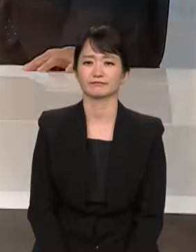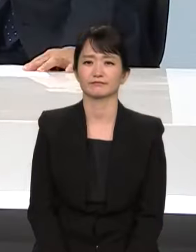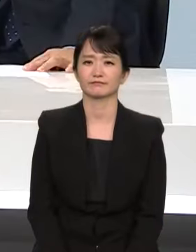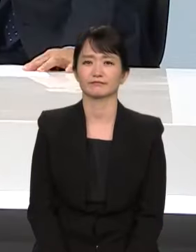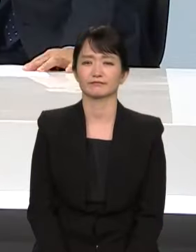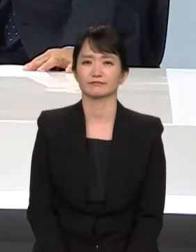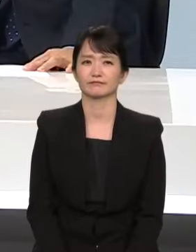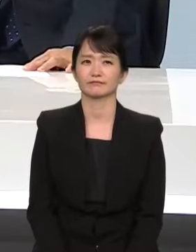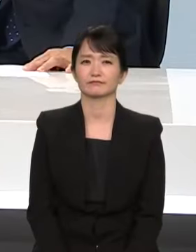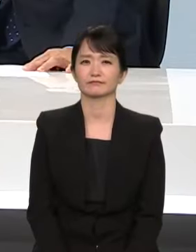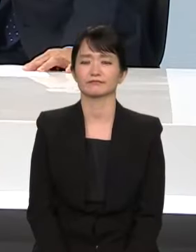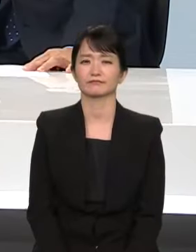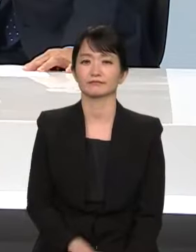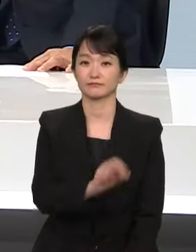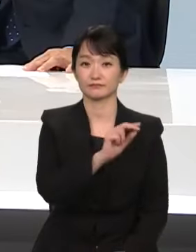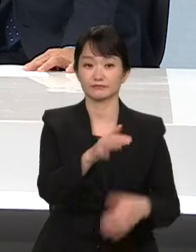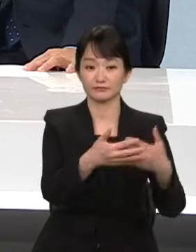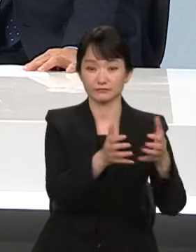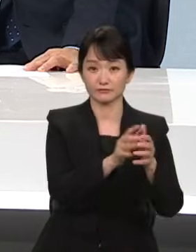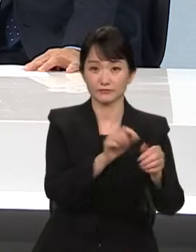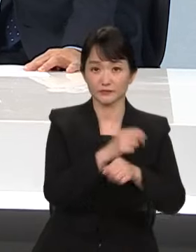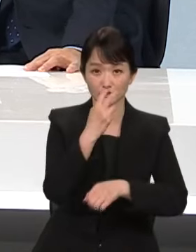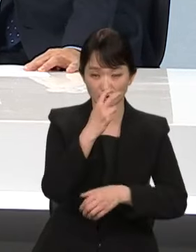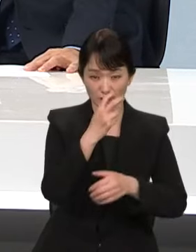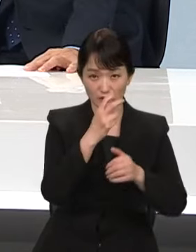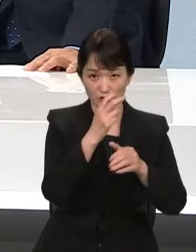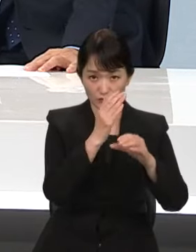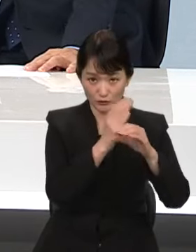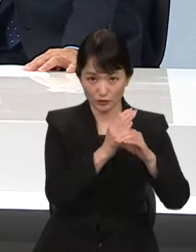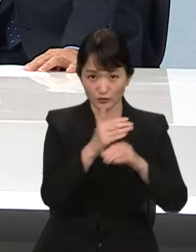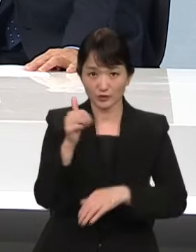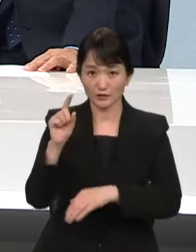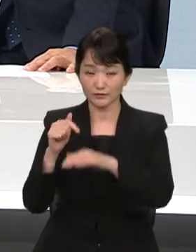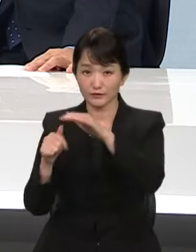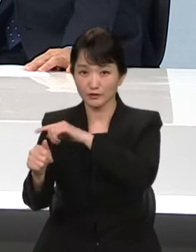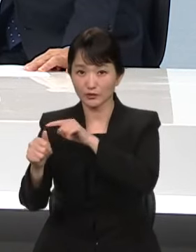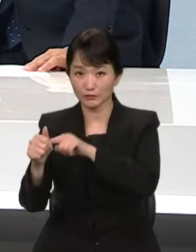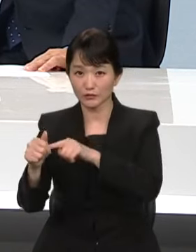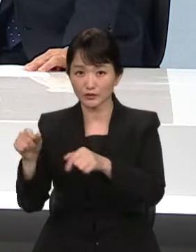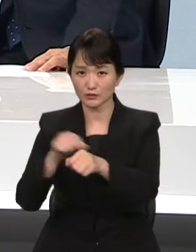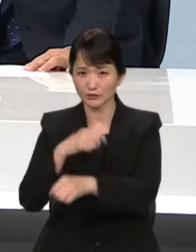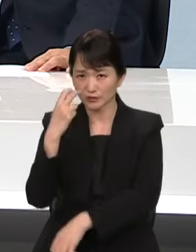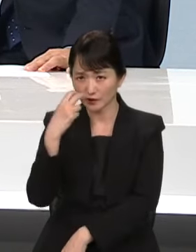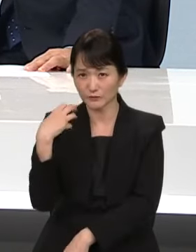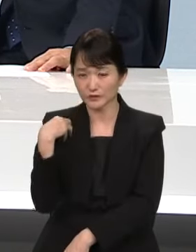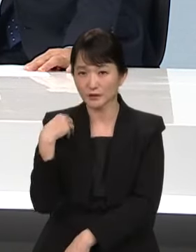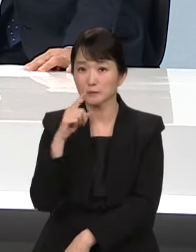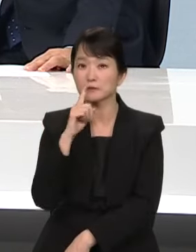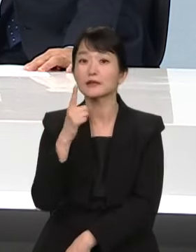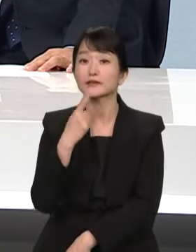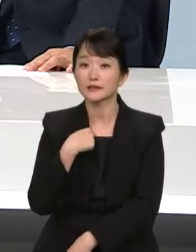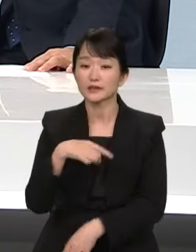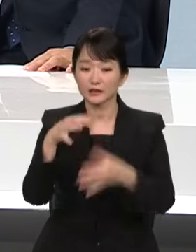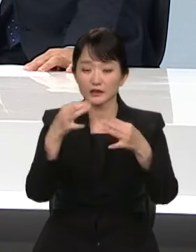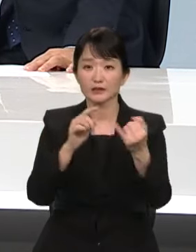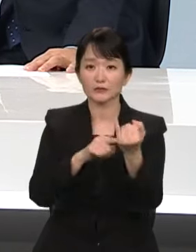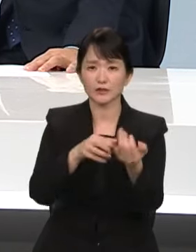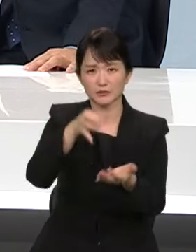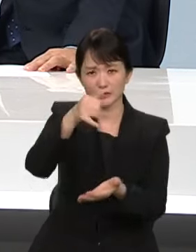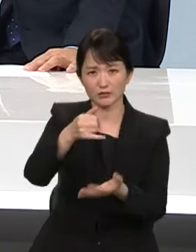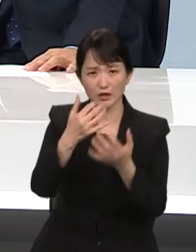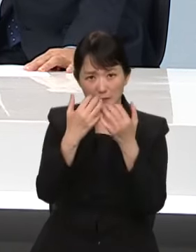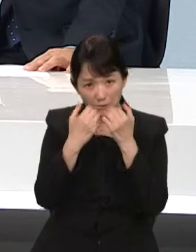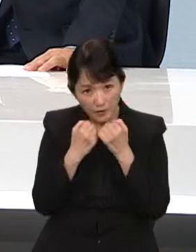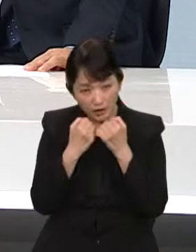자, 이 문제는 지금 야당에서 특검을 주장하고 있고 한동훈 대표도 특별감찰관을 주장하는 출발점인 김 여사의 명품백 수수인데